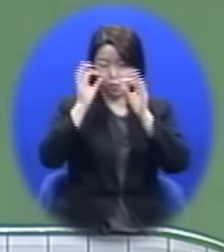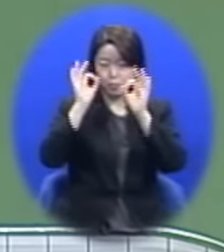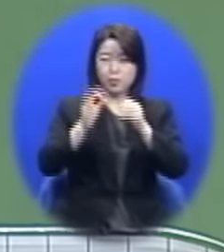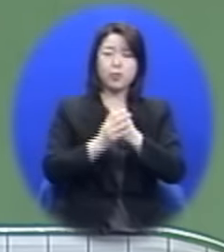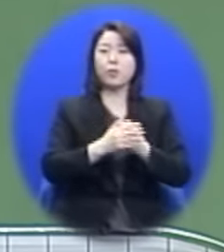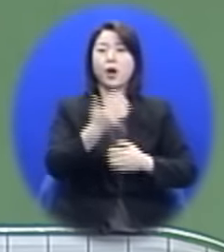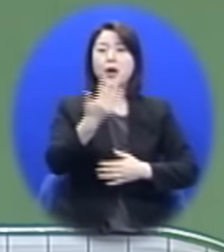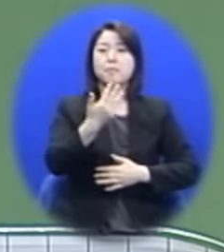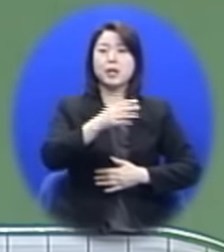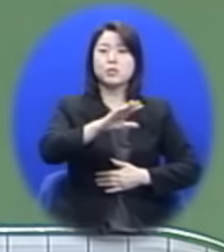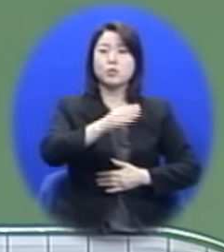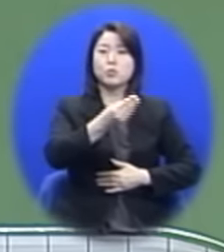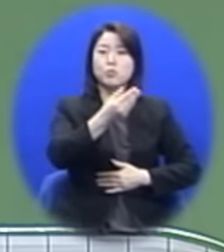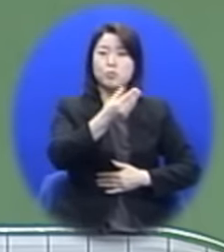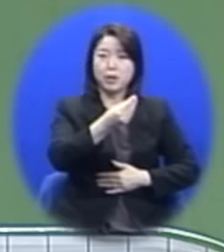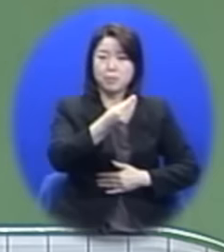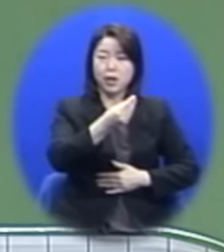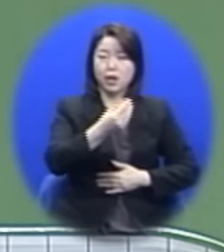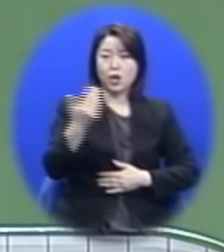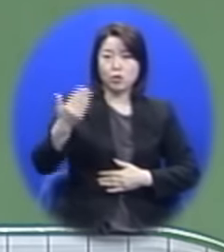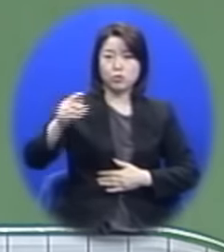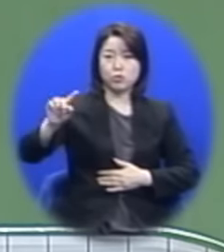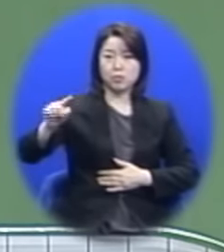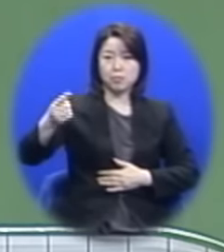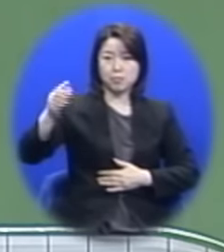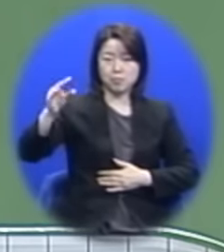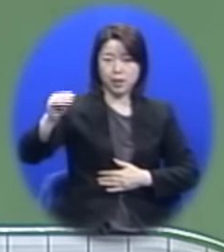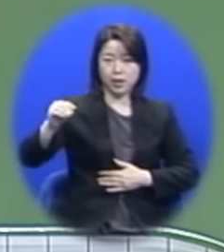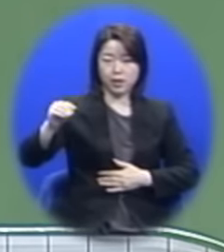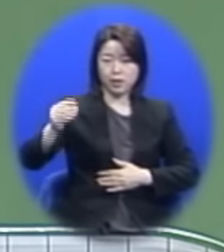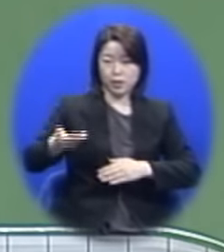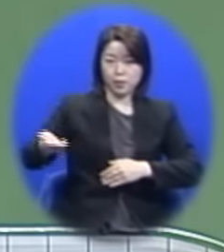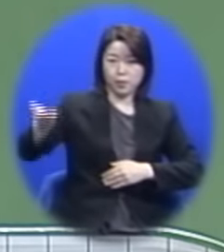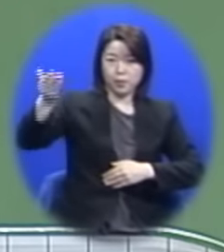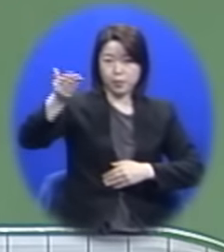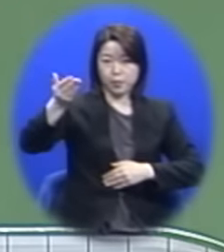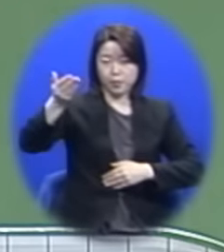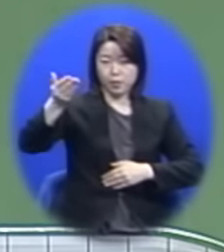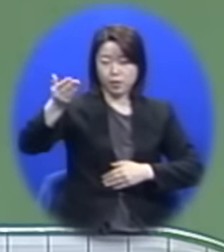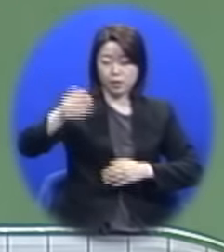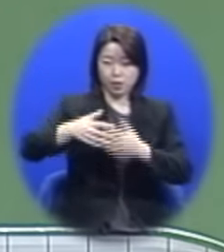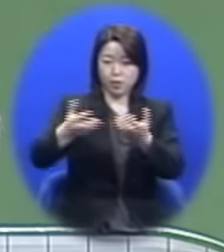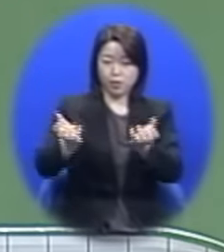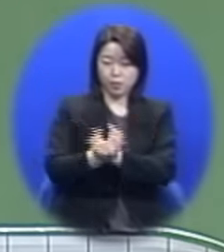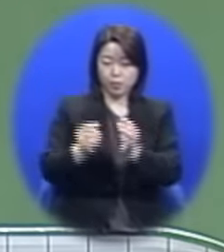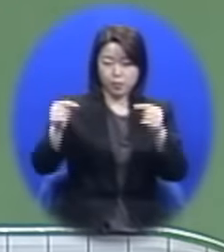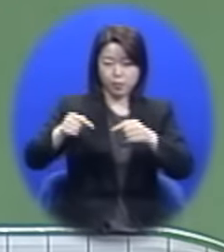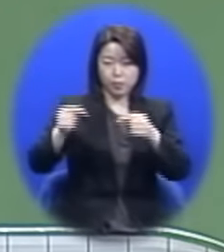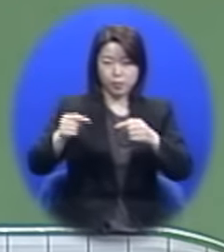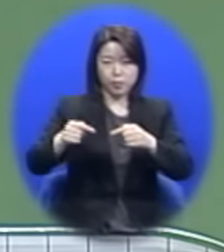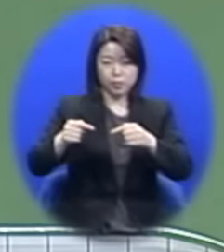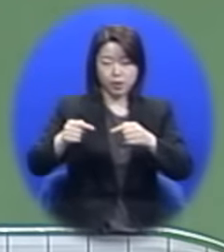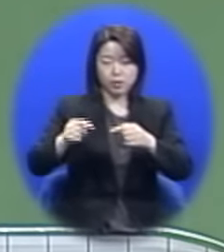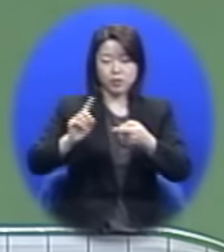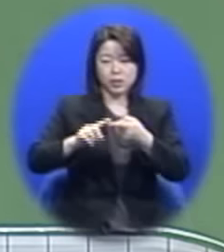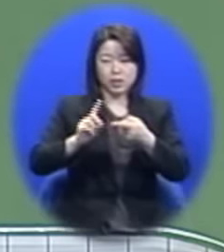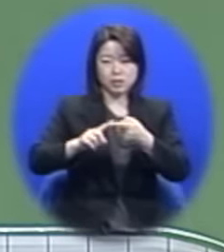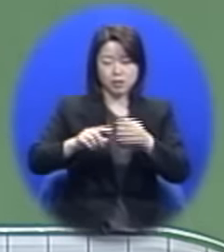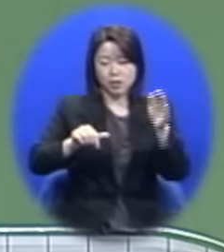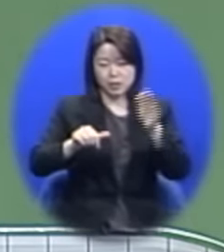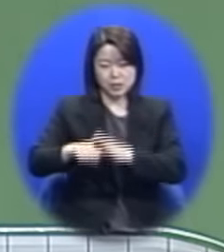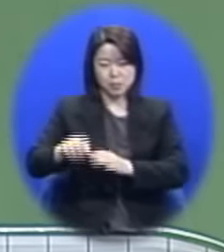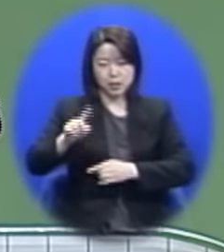8,900만 달러에서 9,100만 달러로 상향 조정하도록 구단을 설득하지 못했다는 사실을